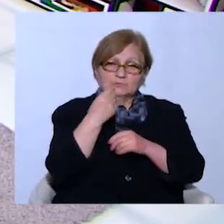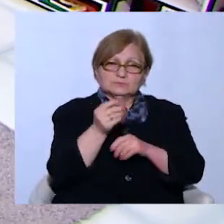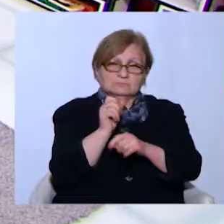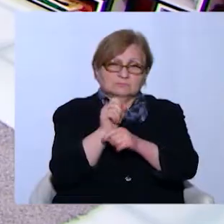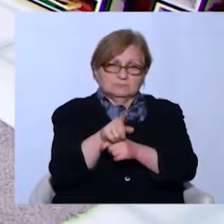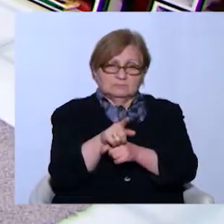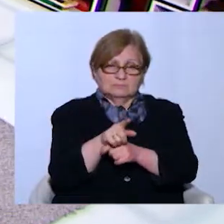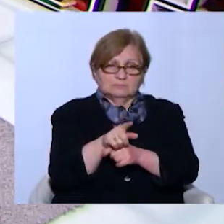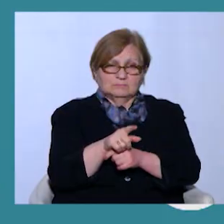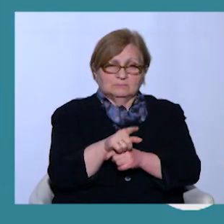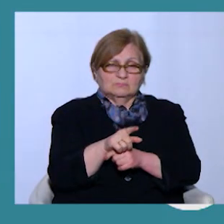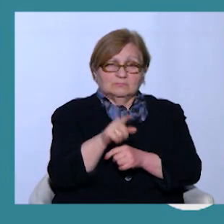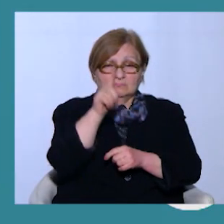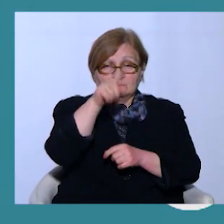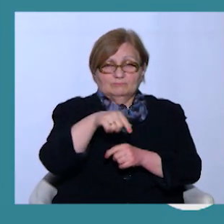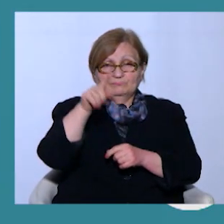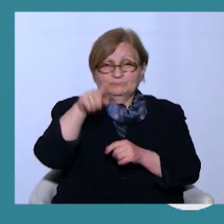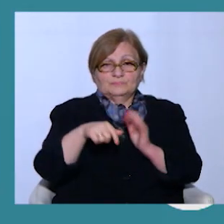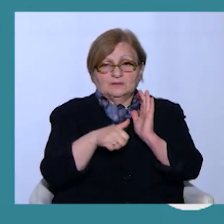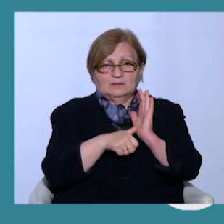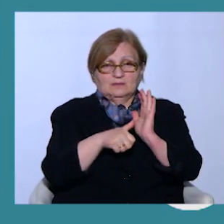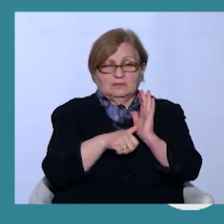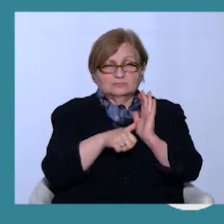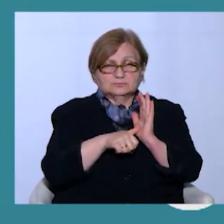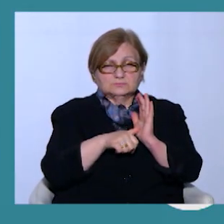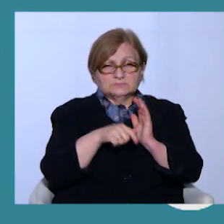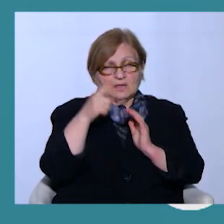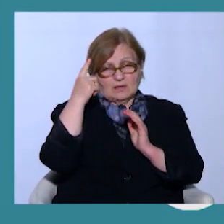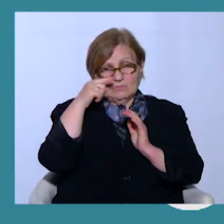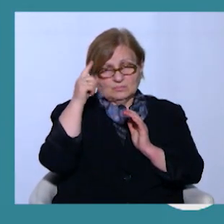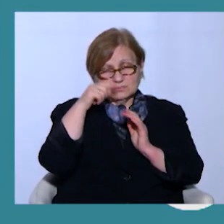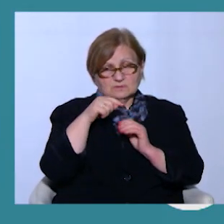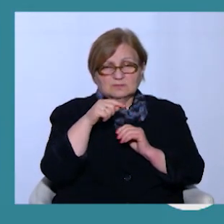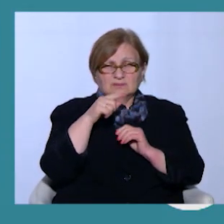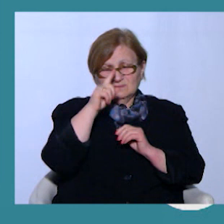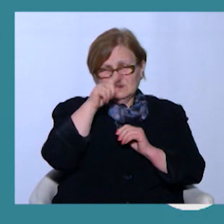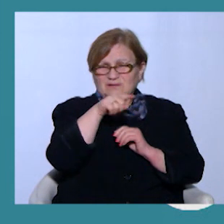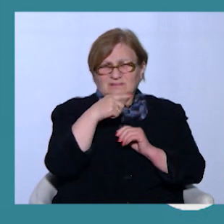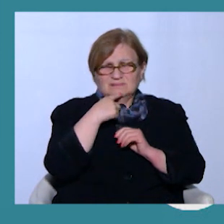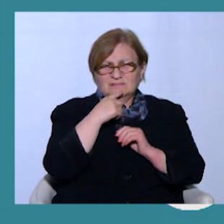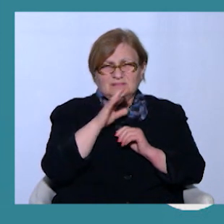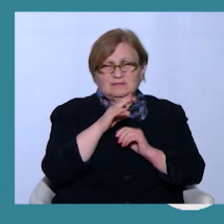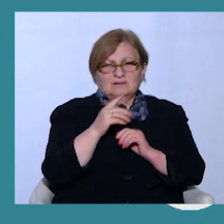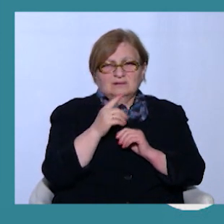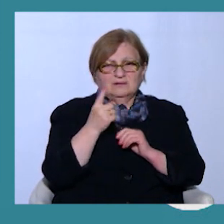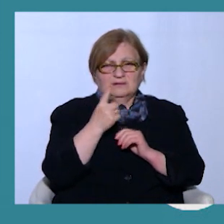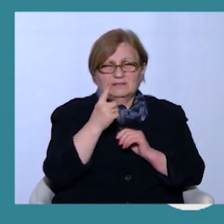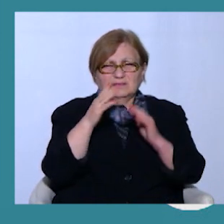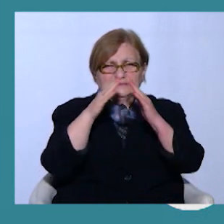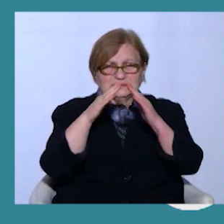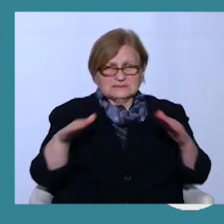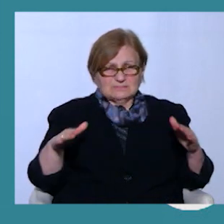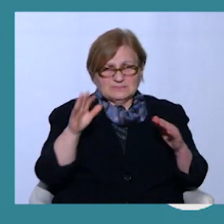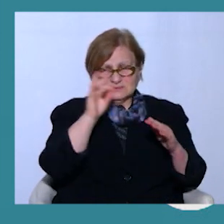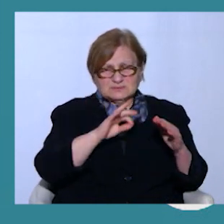არის მოცემული 6 ამოცანა. დარწმუნებული ვარ, არ გაგიჭირდებათ ამ ამოცანების ამოხსნა. პირველი ამოცანა არის ტრაპეციაზე,